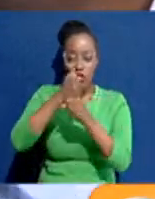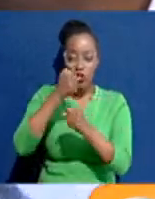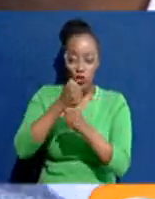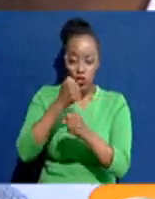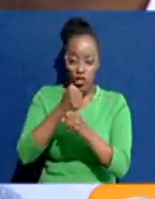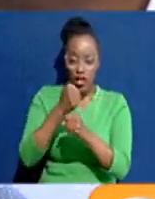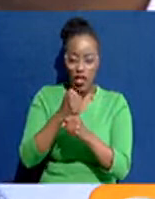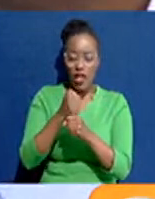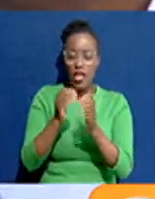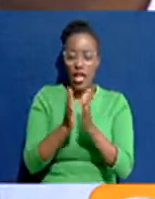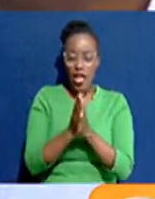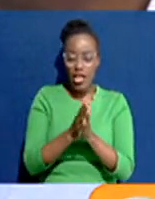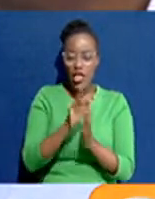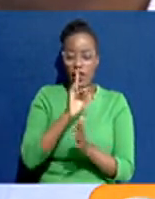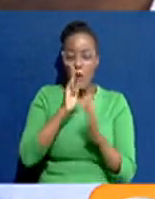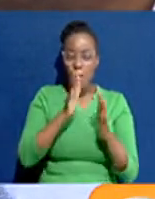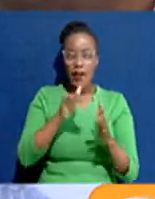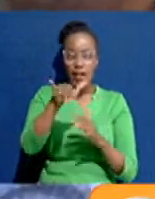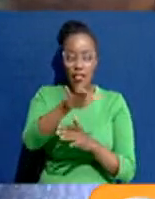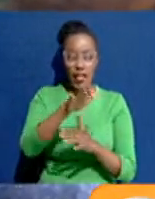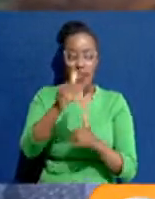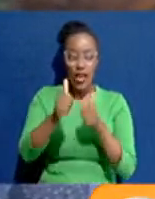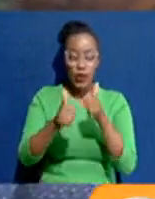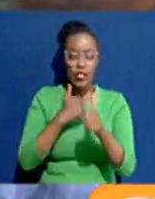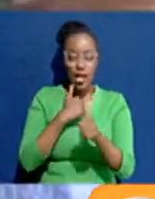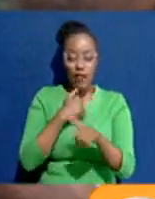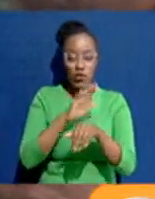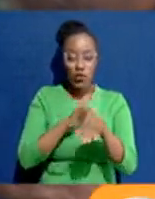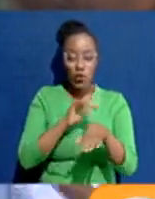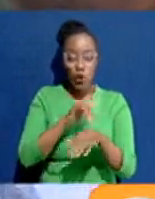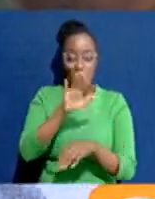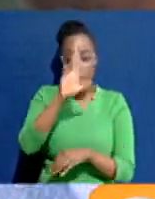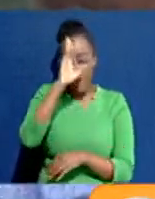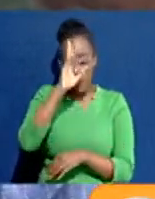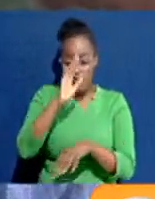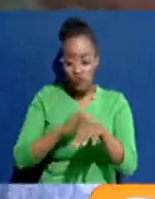commander wa hapa anaruhusa kuita askari wake ambao pia ni madaktari.